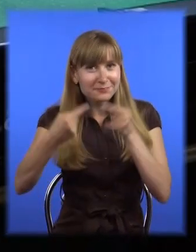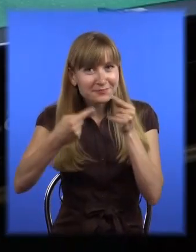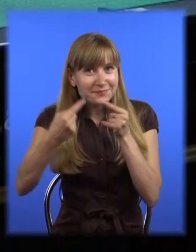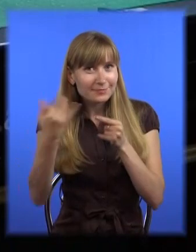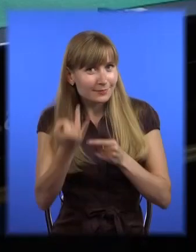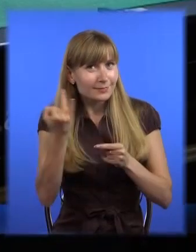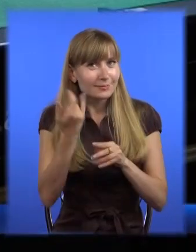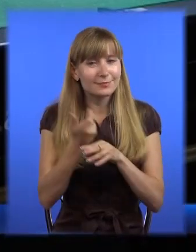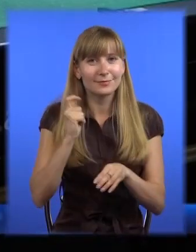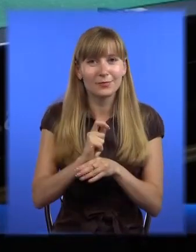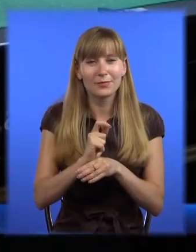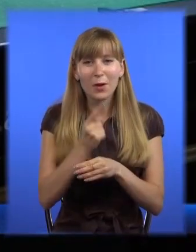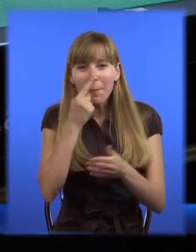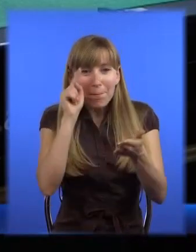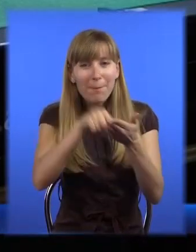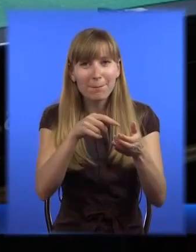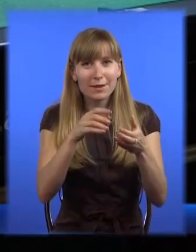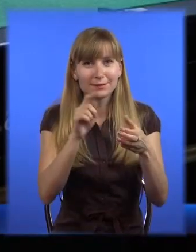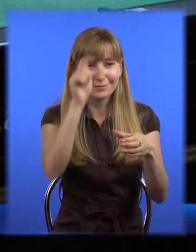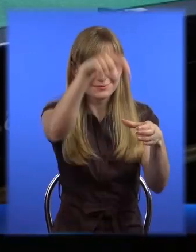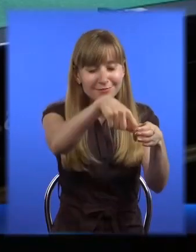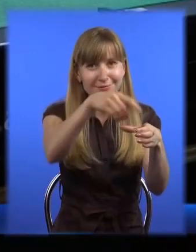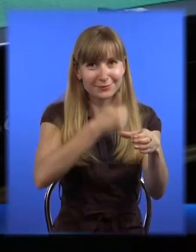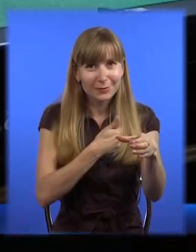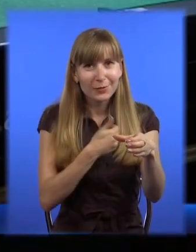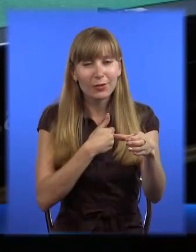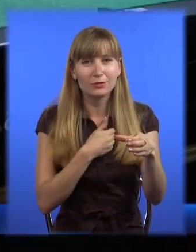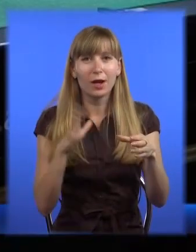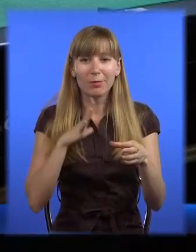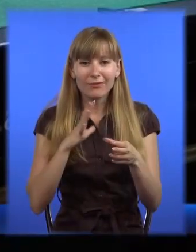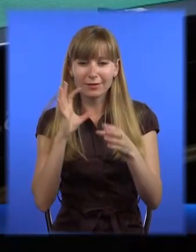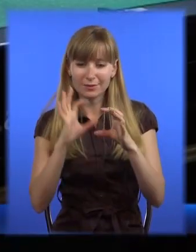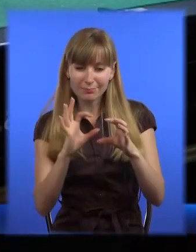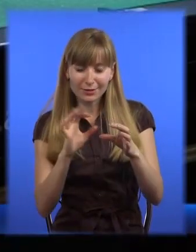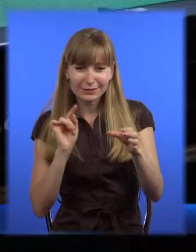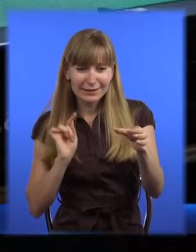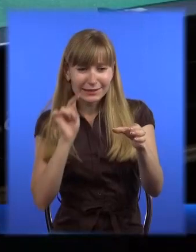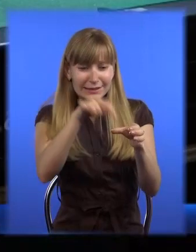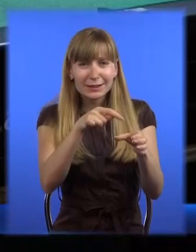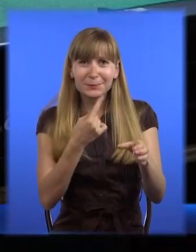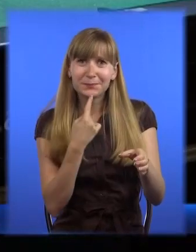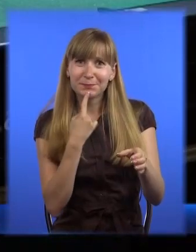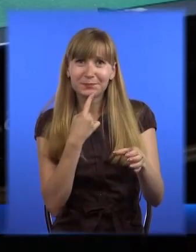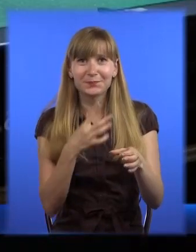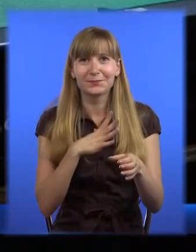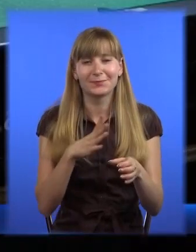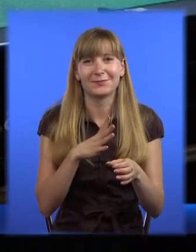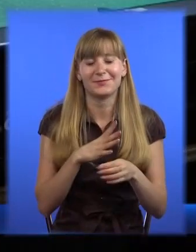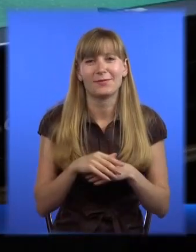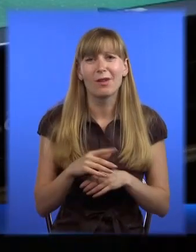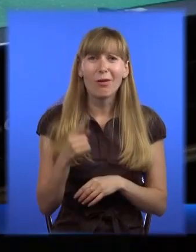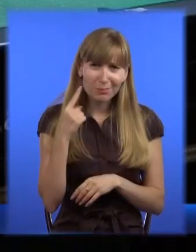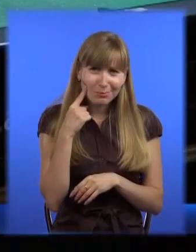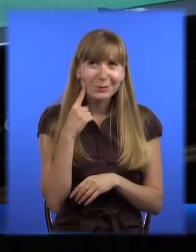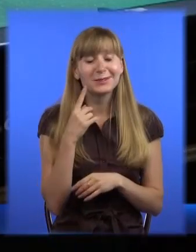грають. Тем, что забить в лунку, и не всегда вроде стоит мяч ровно в лунку, но ты не можешь попасть, и